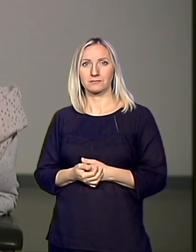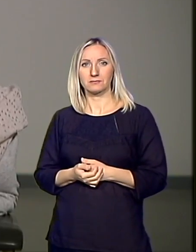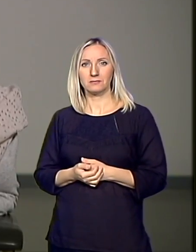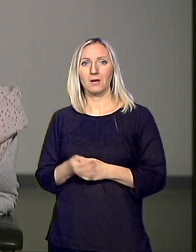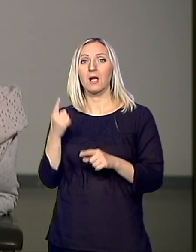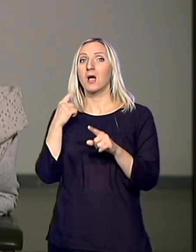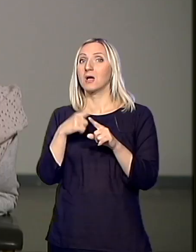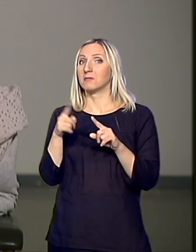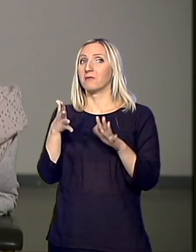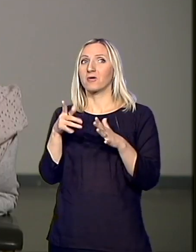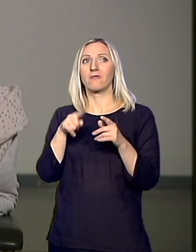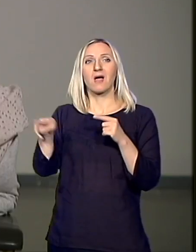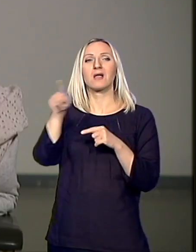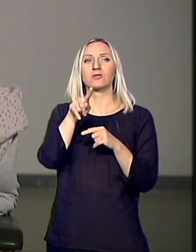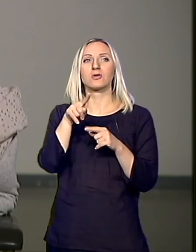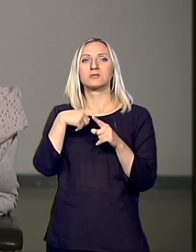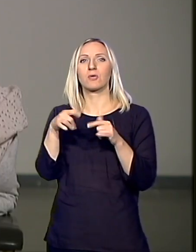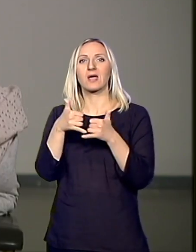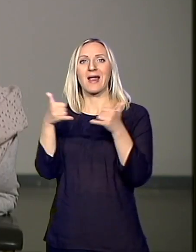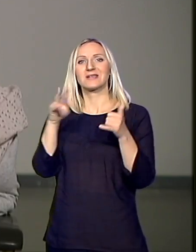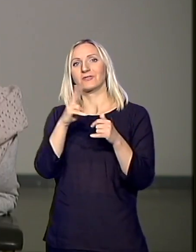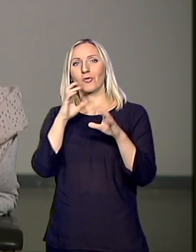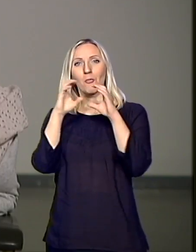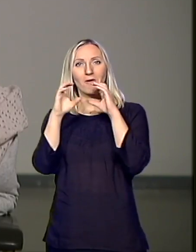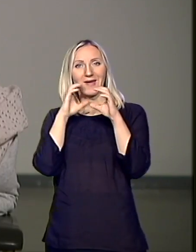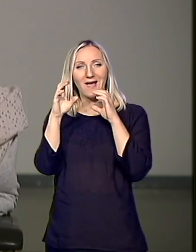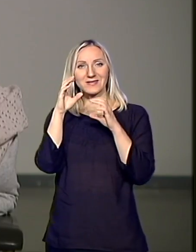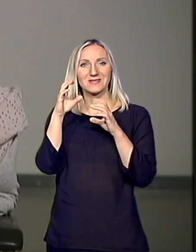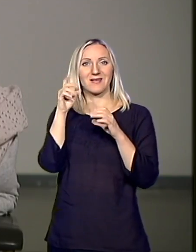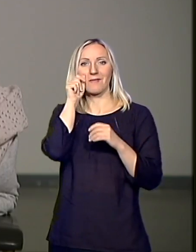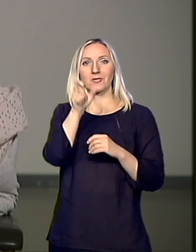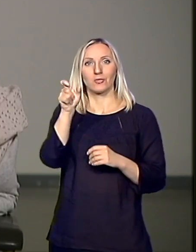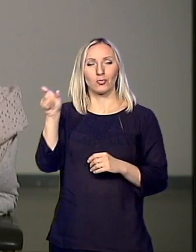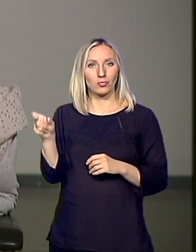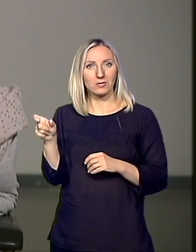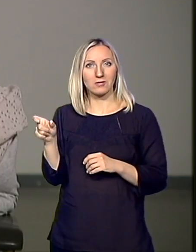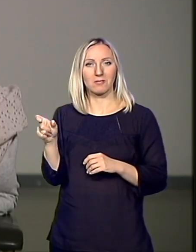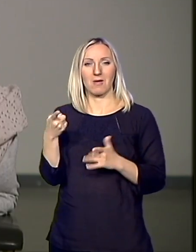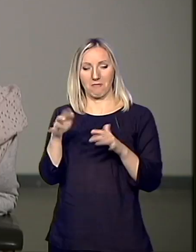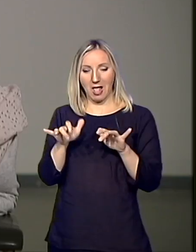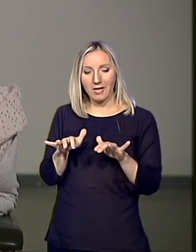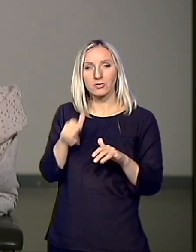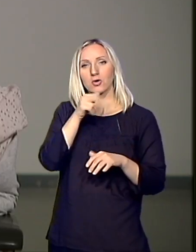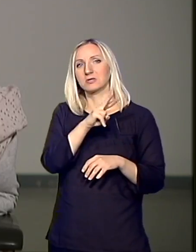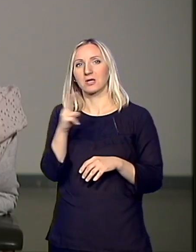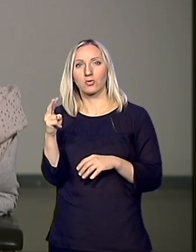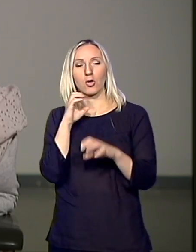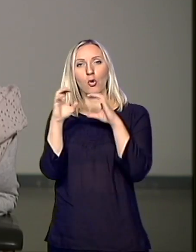svih vjerovatno i razvoja komunikacija među ljudima i elektronskih i